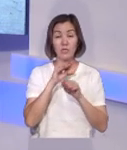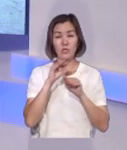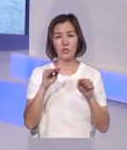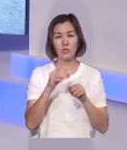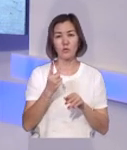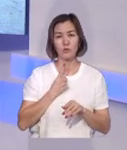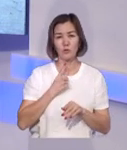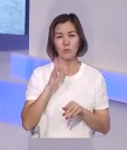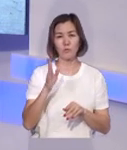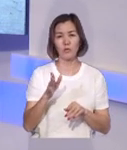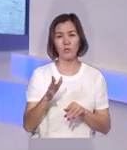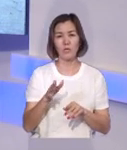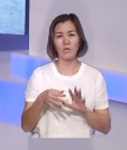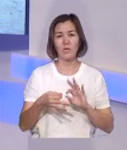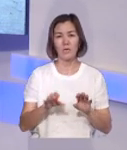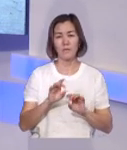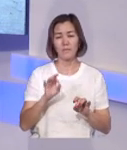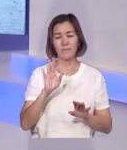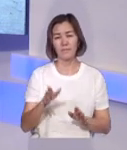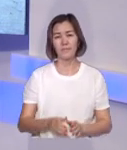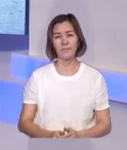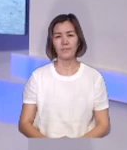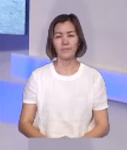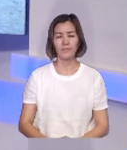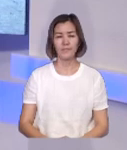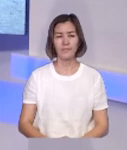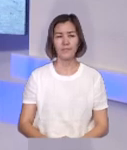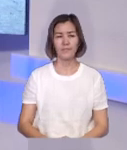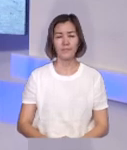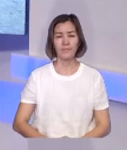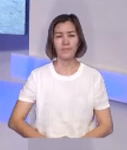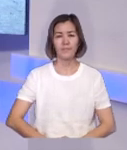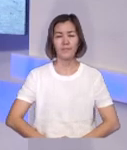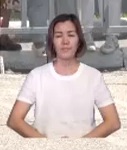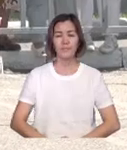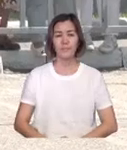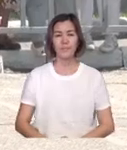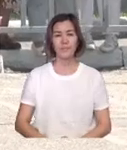күзетеді. Әріптесім Шалқар Нұрмұхамбет әскери бөлімдегі салтанатты шараға куә болды.